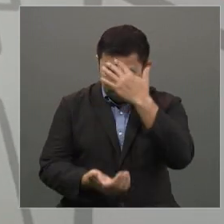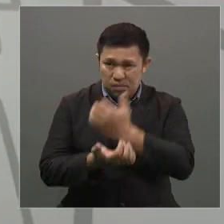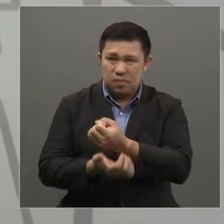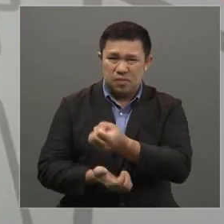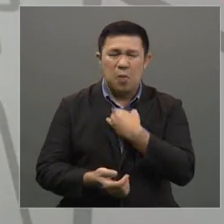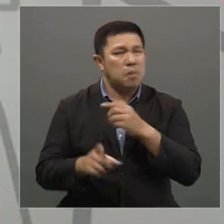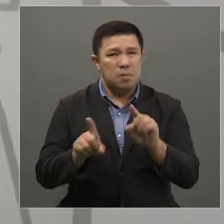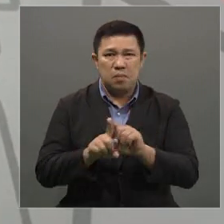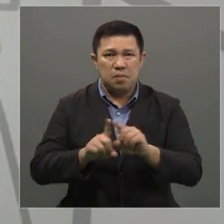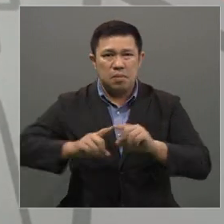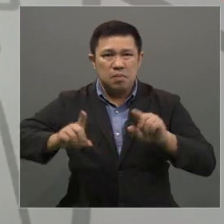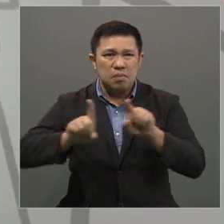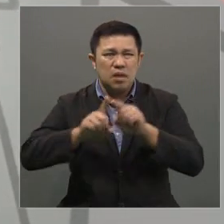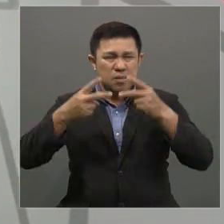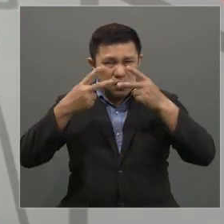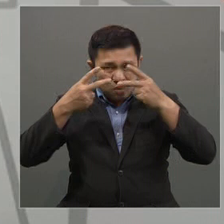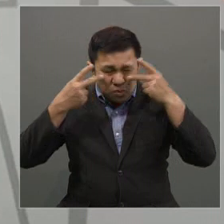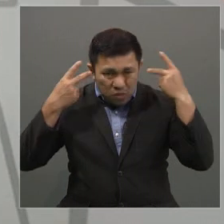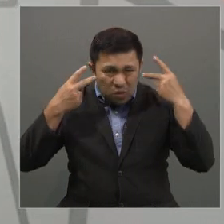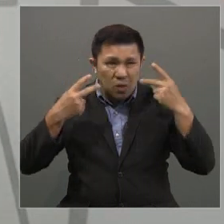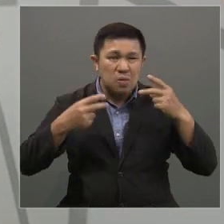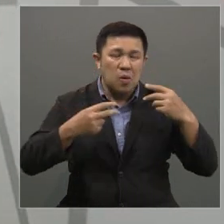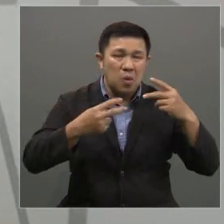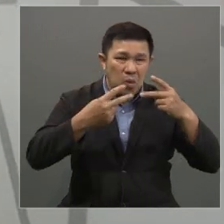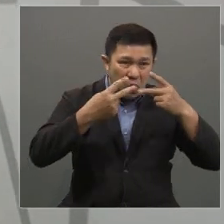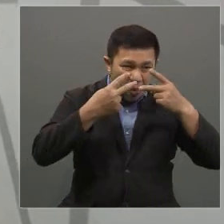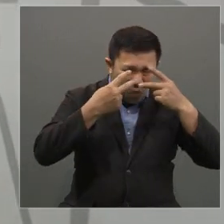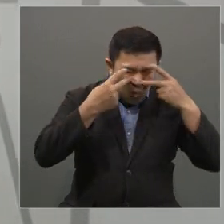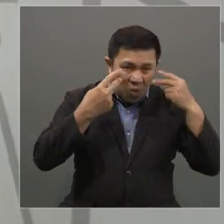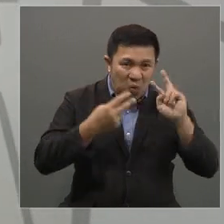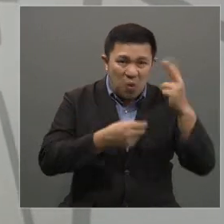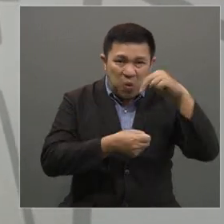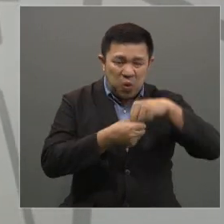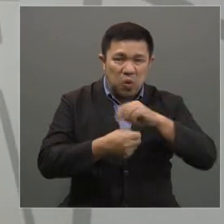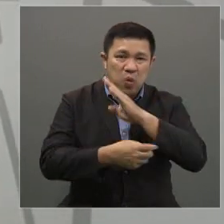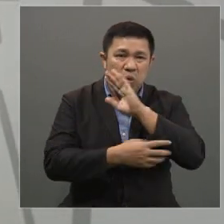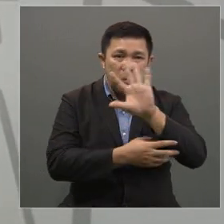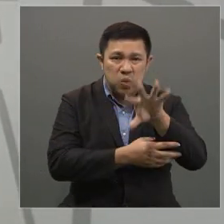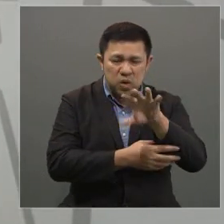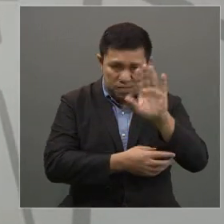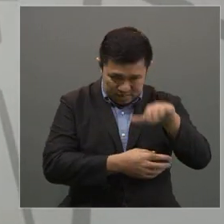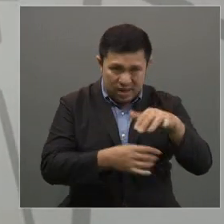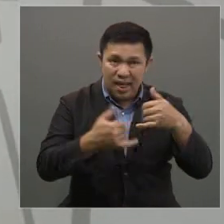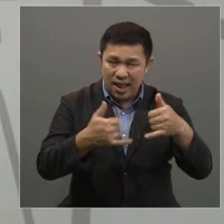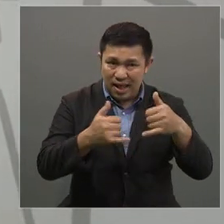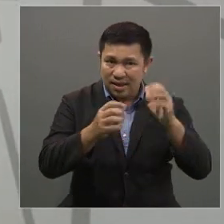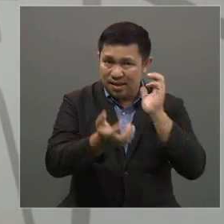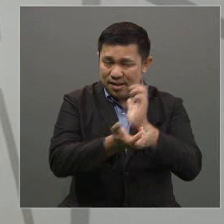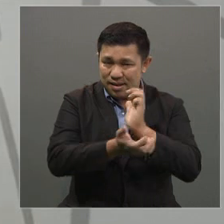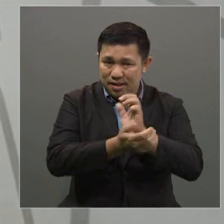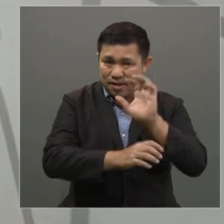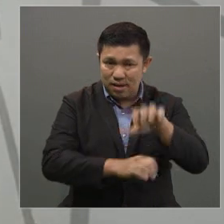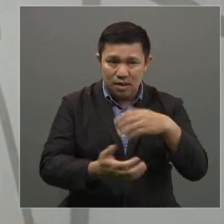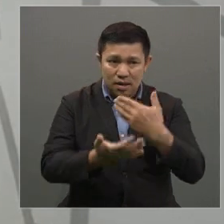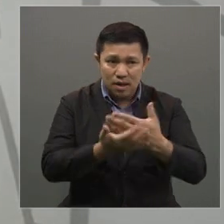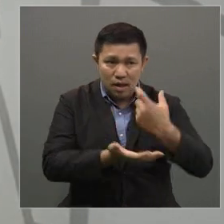นี้มันเหมือนจะมีมิจฉาชีพในมิจฉาชีพอีกครั้งหนึ่งเหมือนกับแบบหลอกลวงให้ไปเล่นการพนันแต่ว่าพอโอนเ